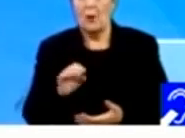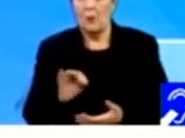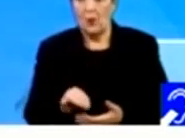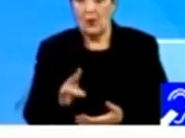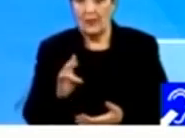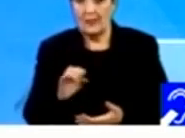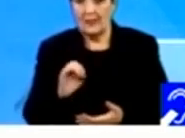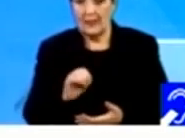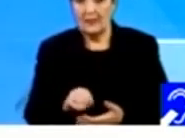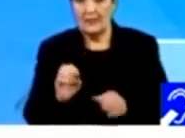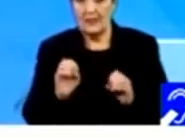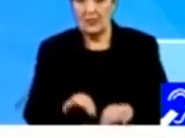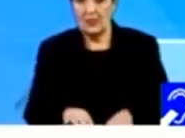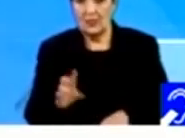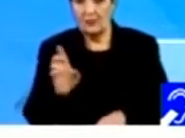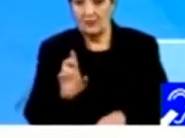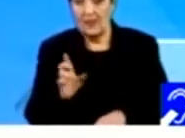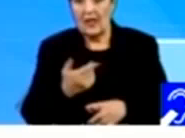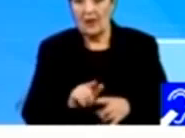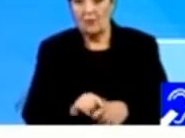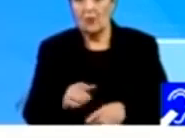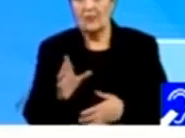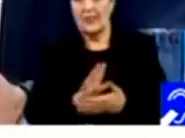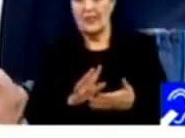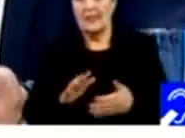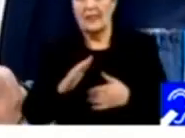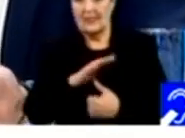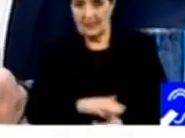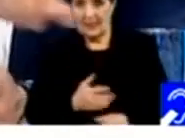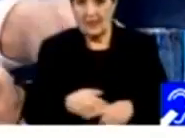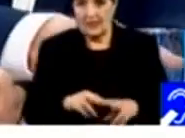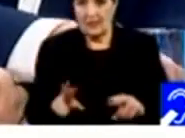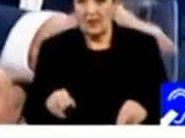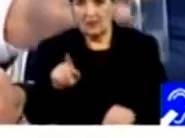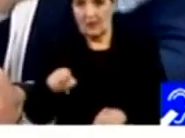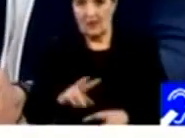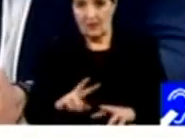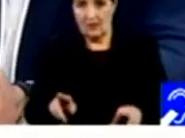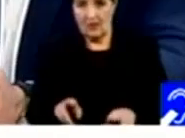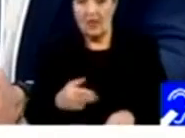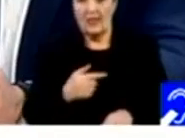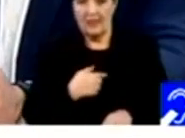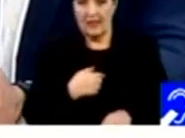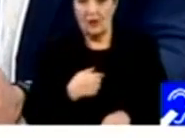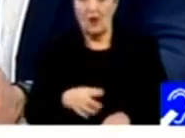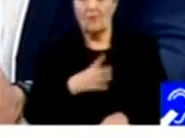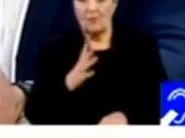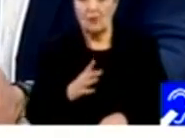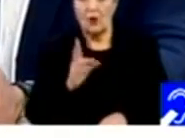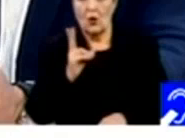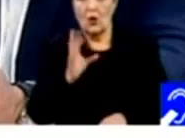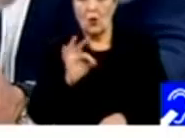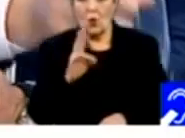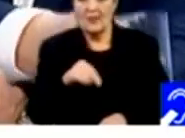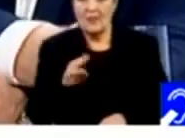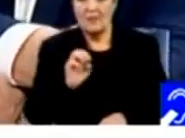acea decizie a doamnei Berdil am fost și eu descalificat, exact ca și domnul Năstase. Eu am condamnat atunci și condamn